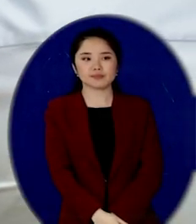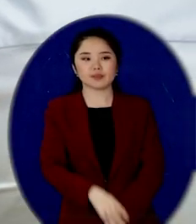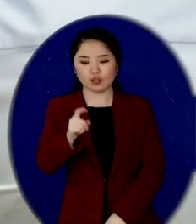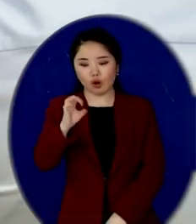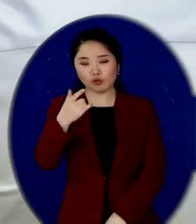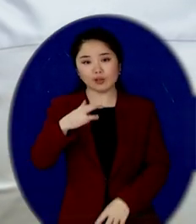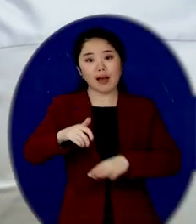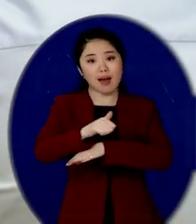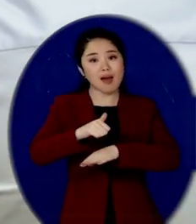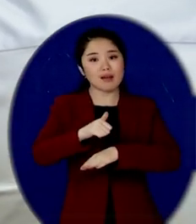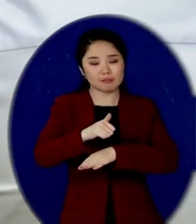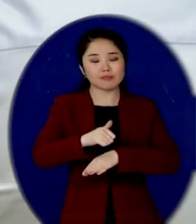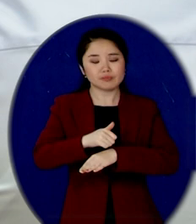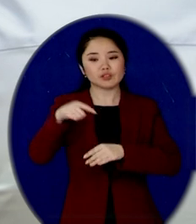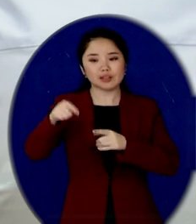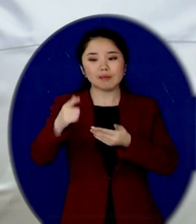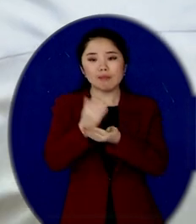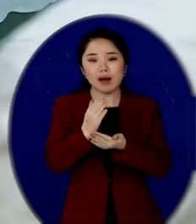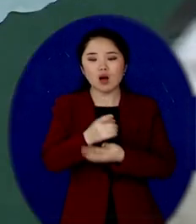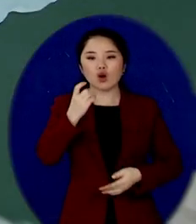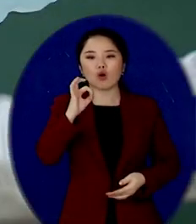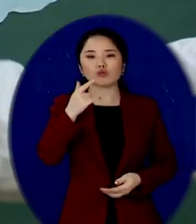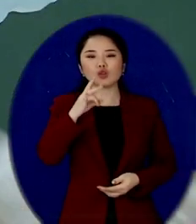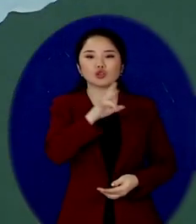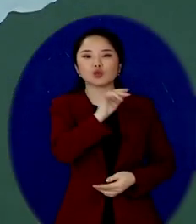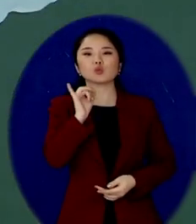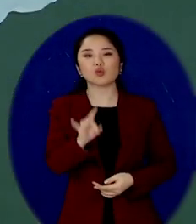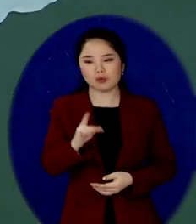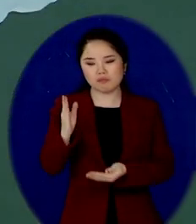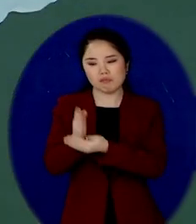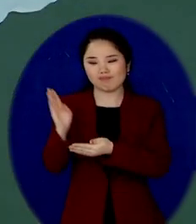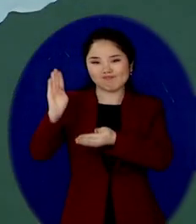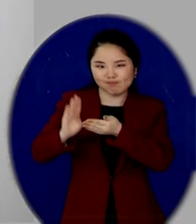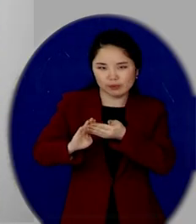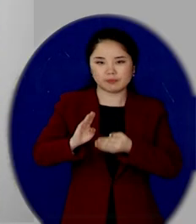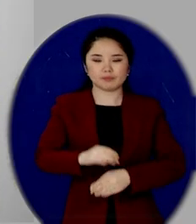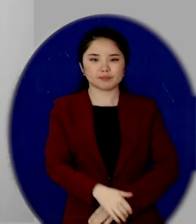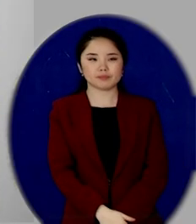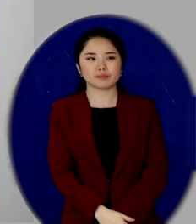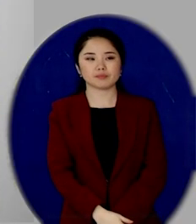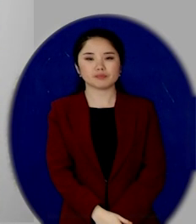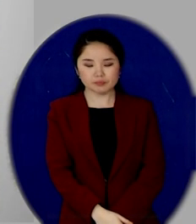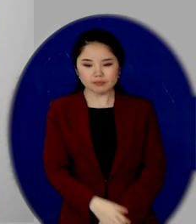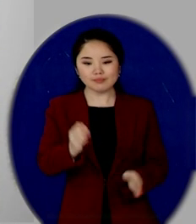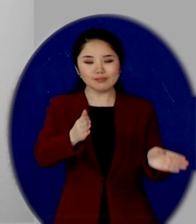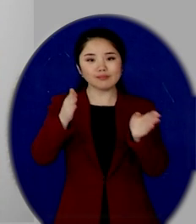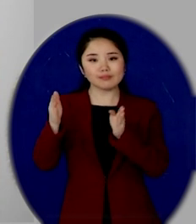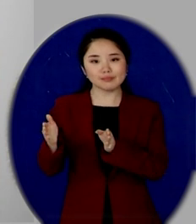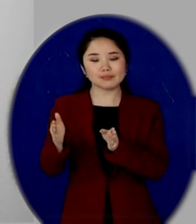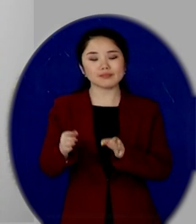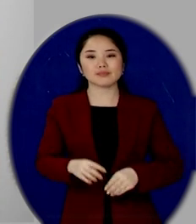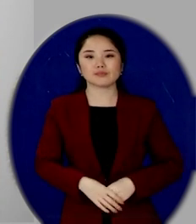Хөвсгөл аймгийн нутагт орших хөвсгөл нуурыг энд байрлуулах юм байна. Дараагийн мэдээллийг